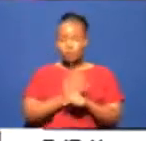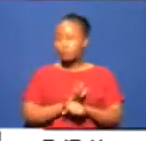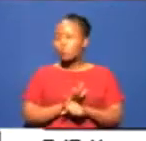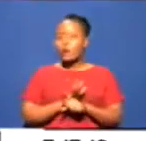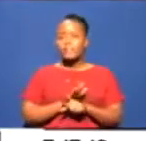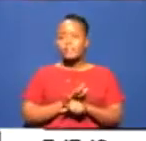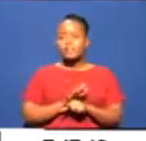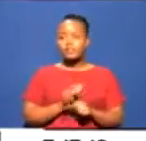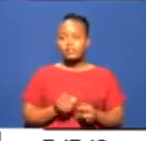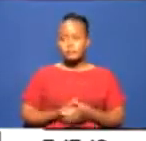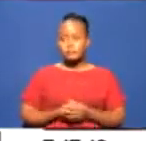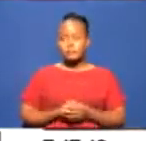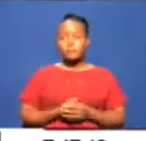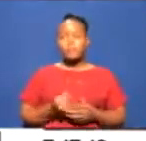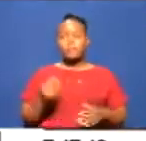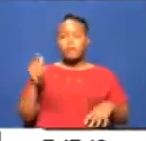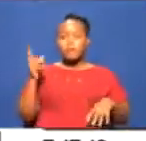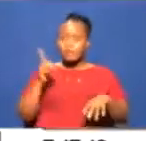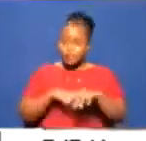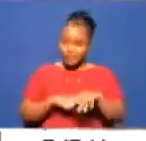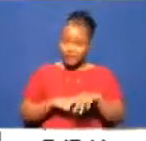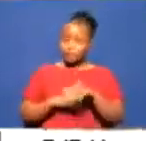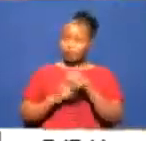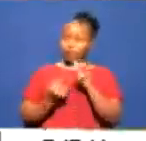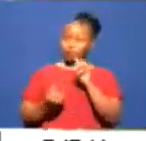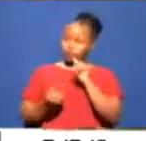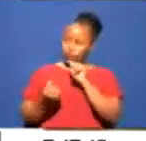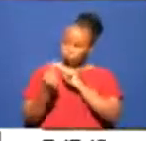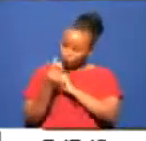Na ilipotimu saa 6 usiku,